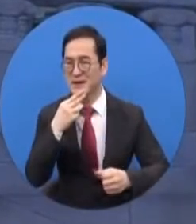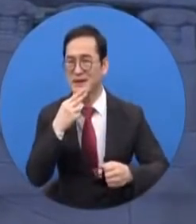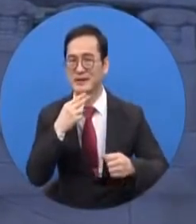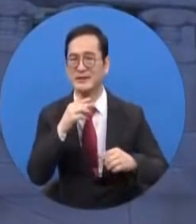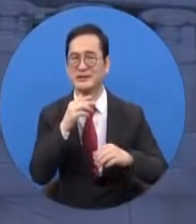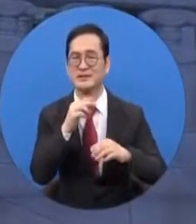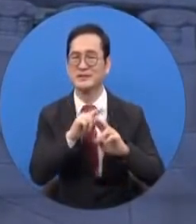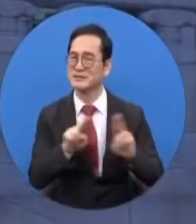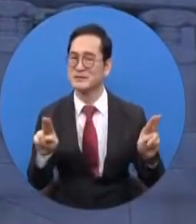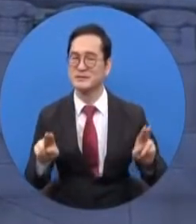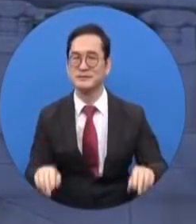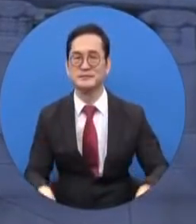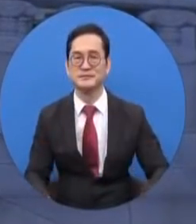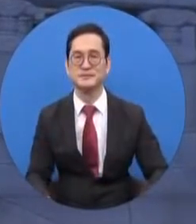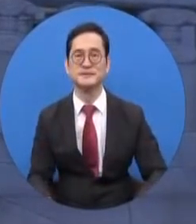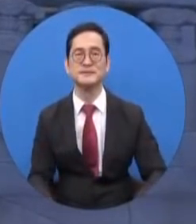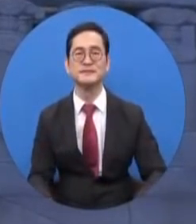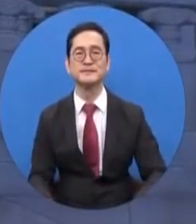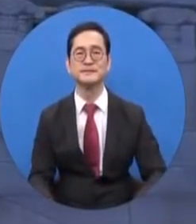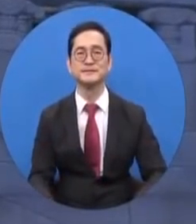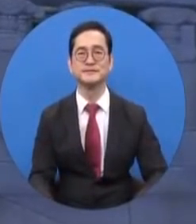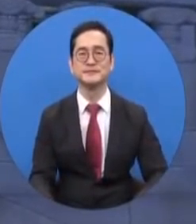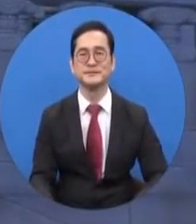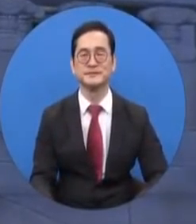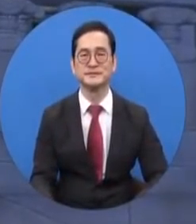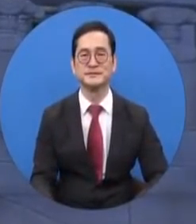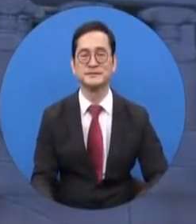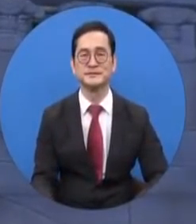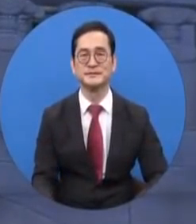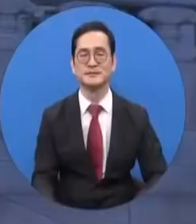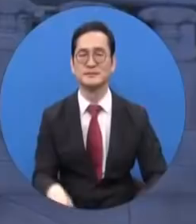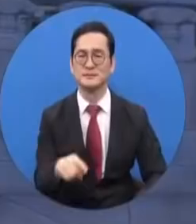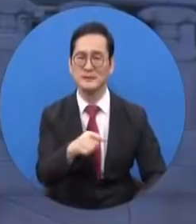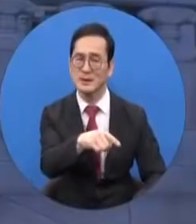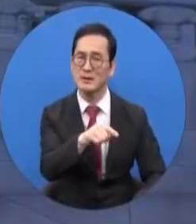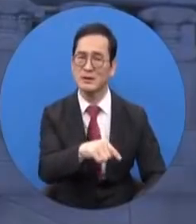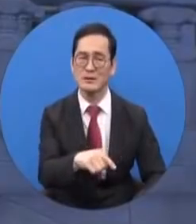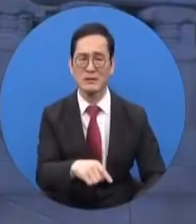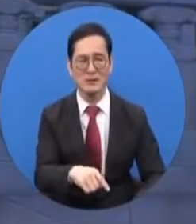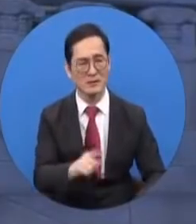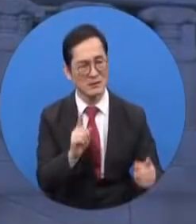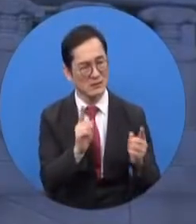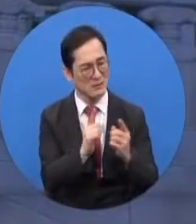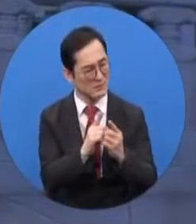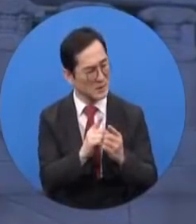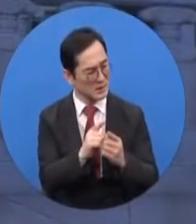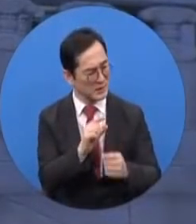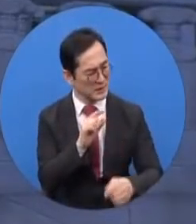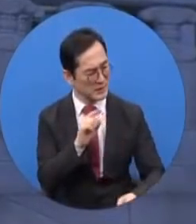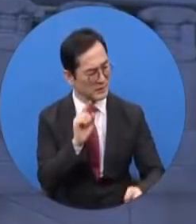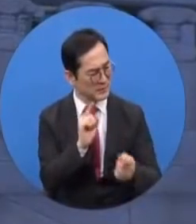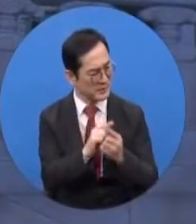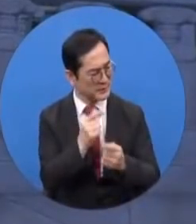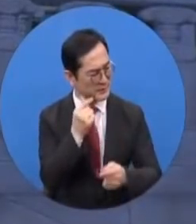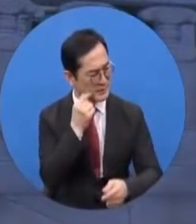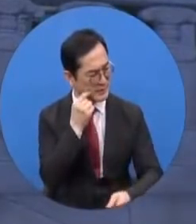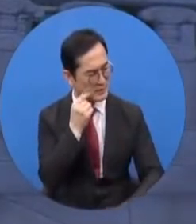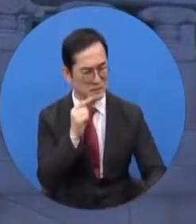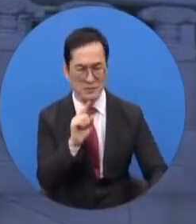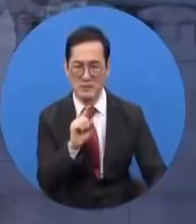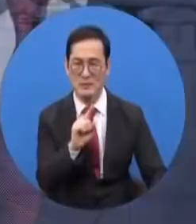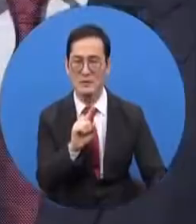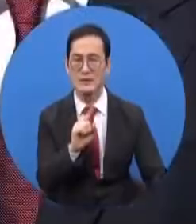걸까? 원래 이런 걸까? 포함한 다양한 이야기 나눠보겠습니다. 자, 초유의 당일 취소, 무슨 일이 있었는지 비하인드 스토리부터